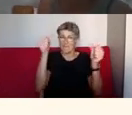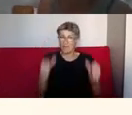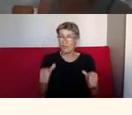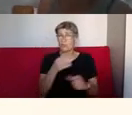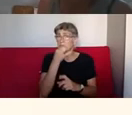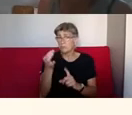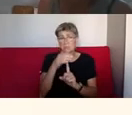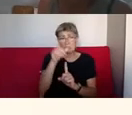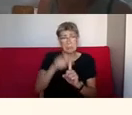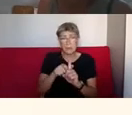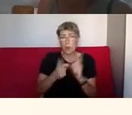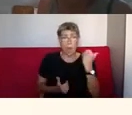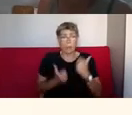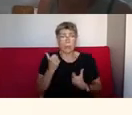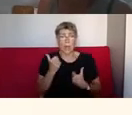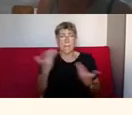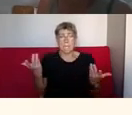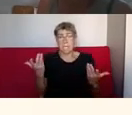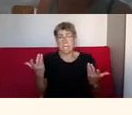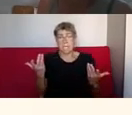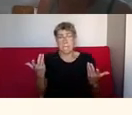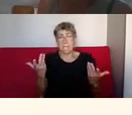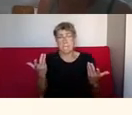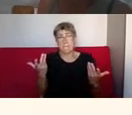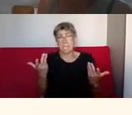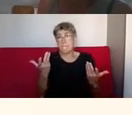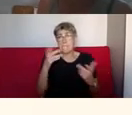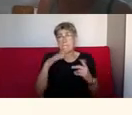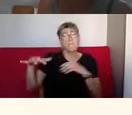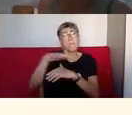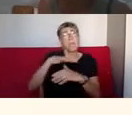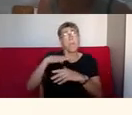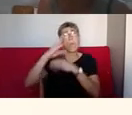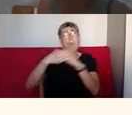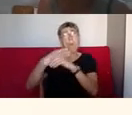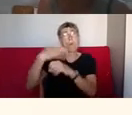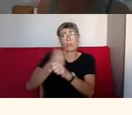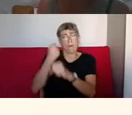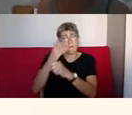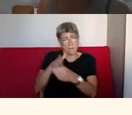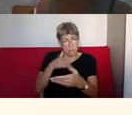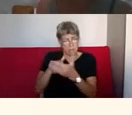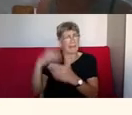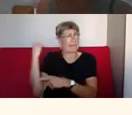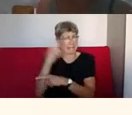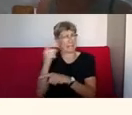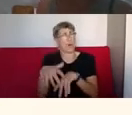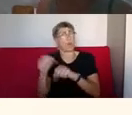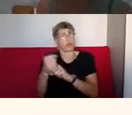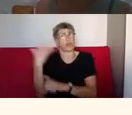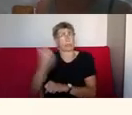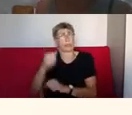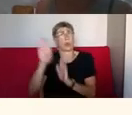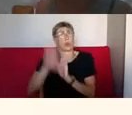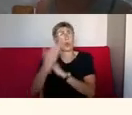handicapées, malheureusement, sur le milieu du travail, ont plus de difficultés à être engagées, à